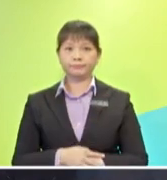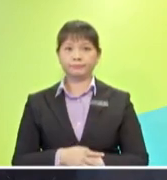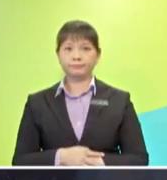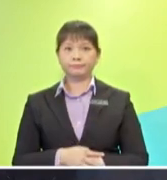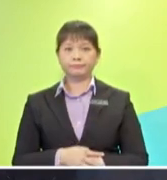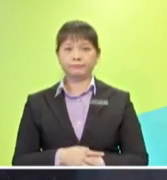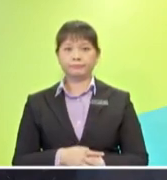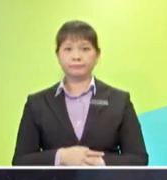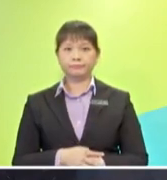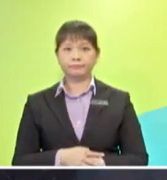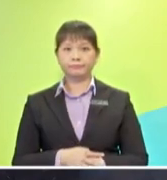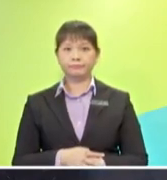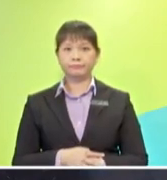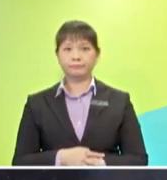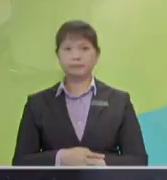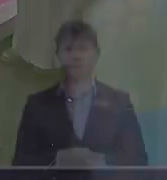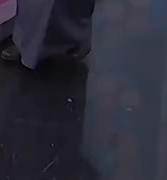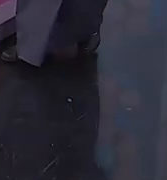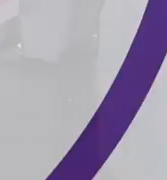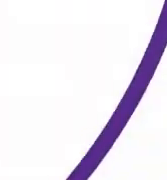kita jumpa lagi